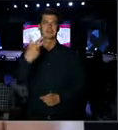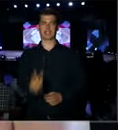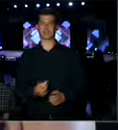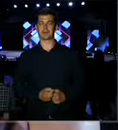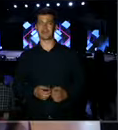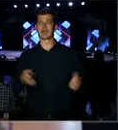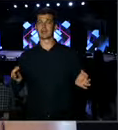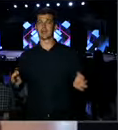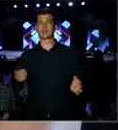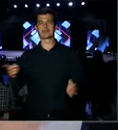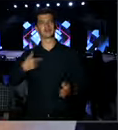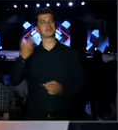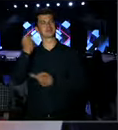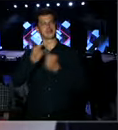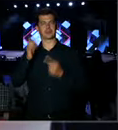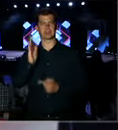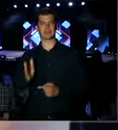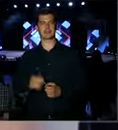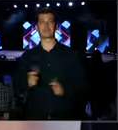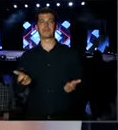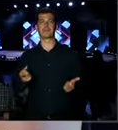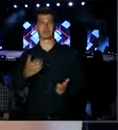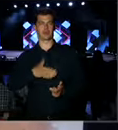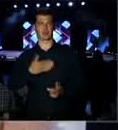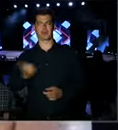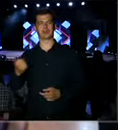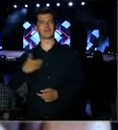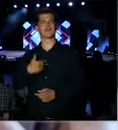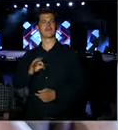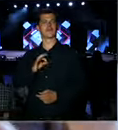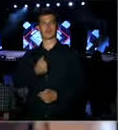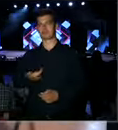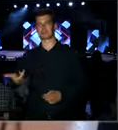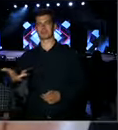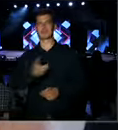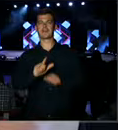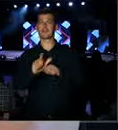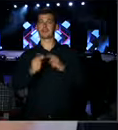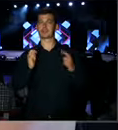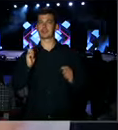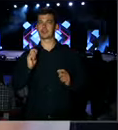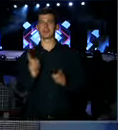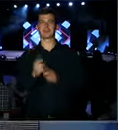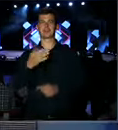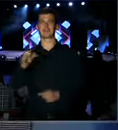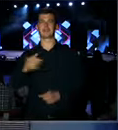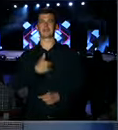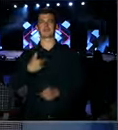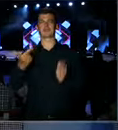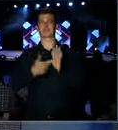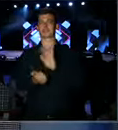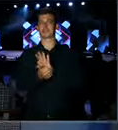my teraz mamy nadzieję, że Państwu podobają się nasze kandydatki i właśnie Miss Polski na wózku 2016.